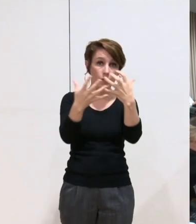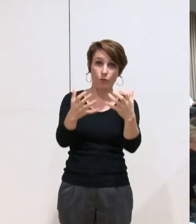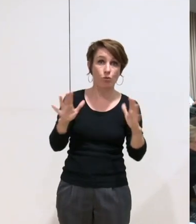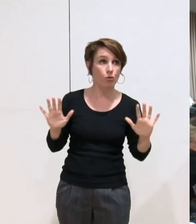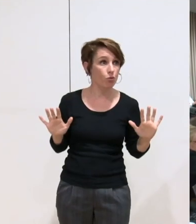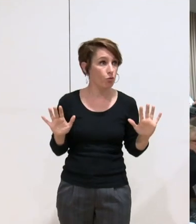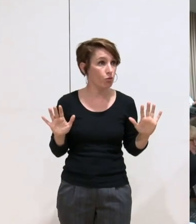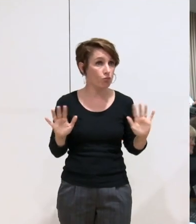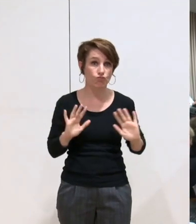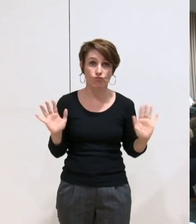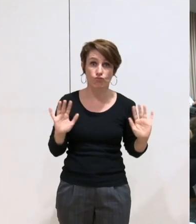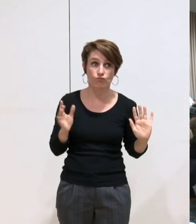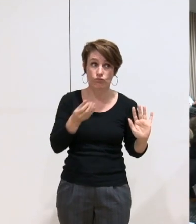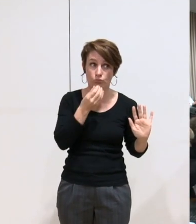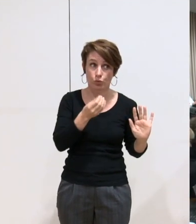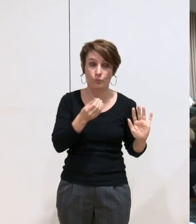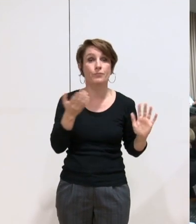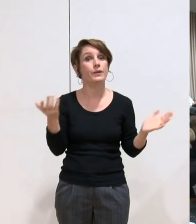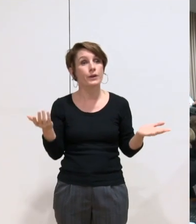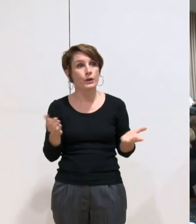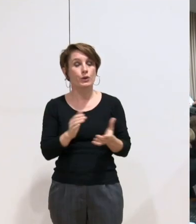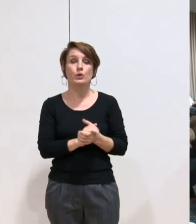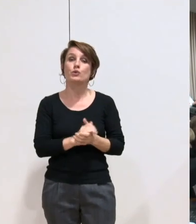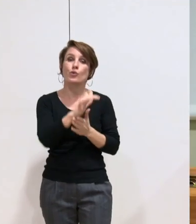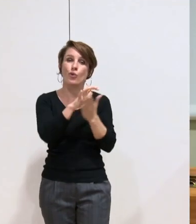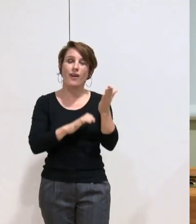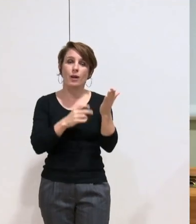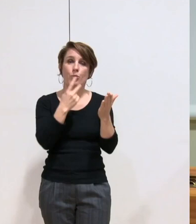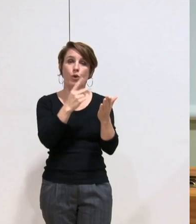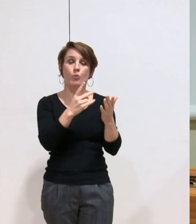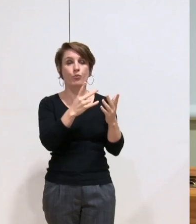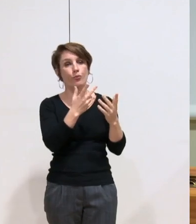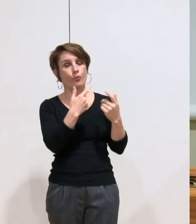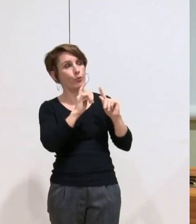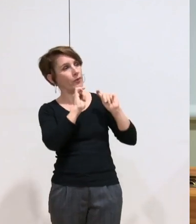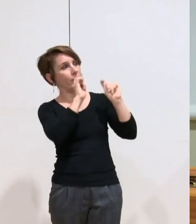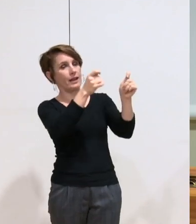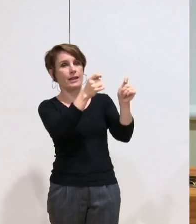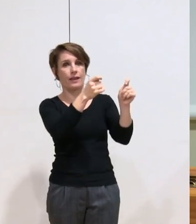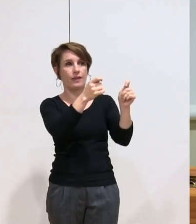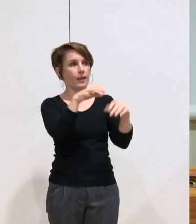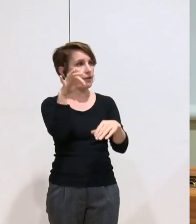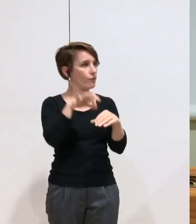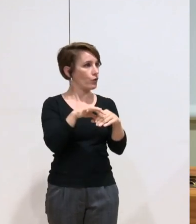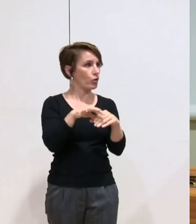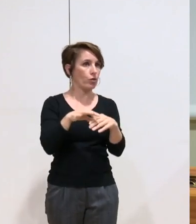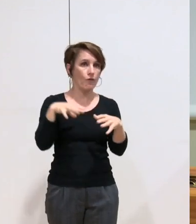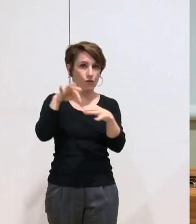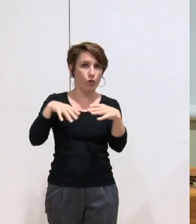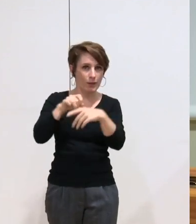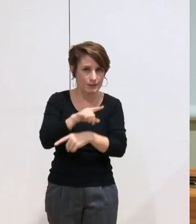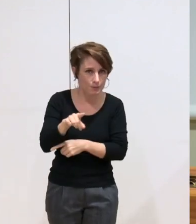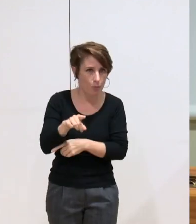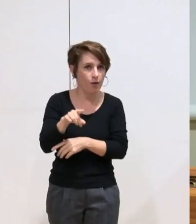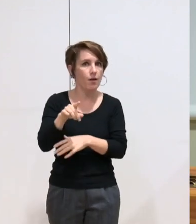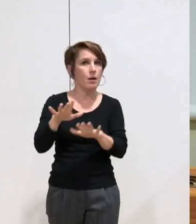Non. Donc, je mets ce rapport du délégataire aux voix. Qui ne prend pas part au vote ? Qui